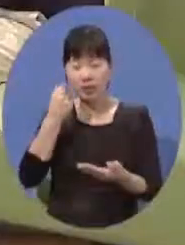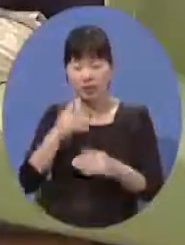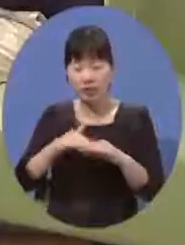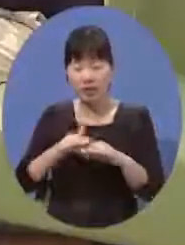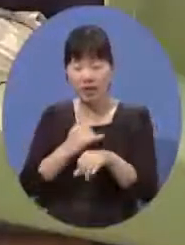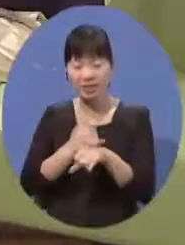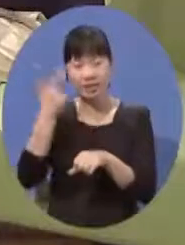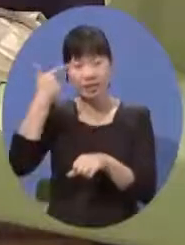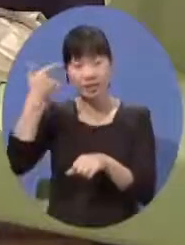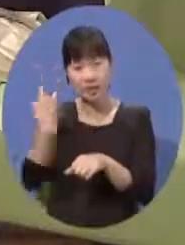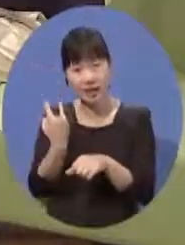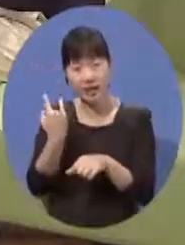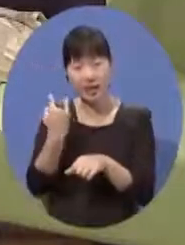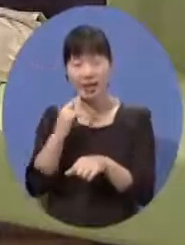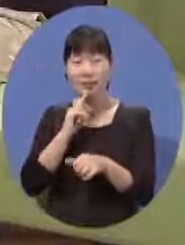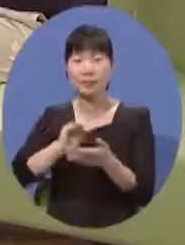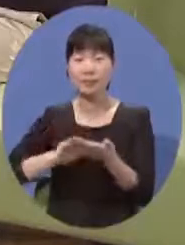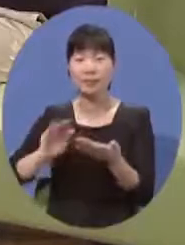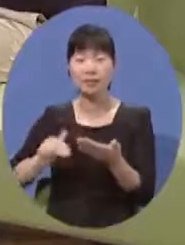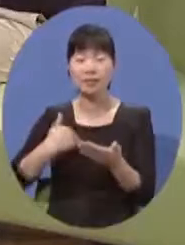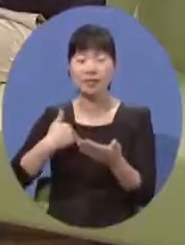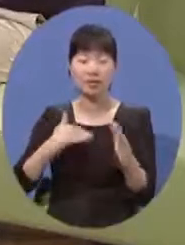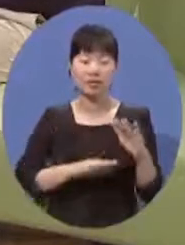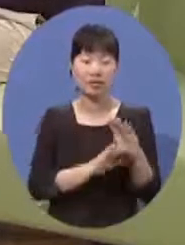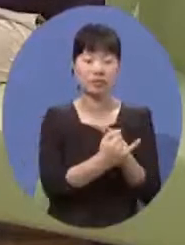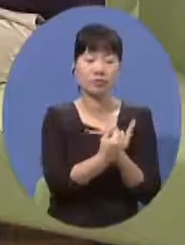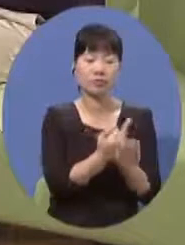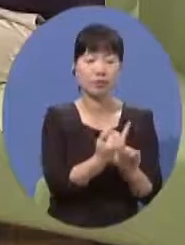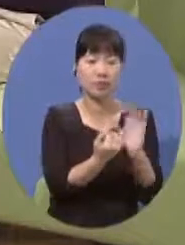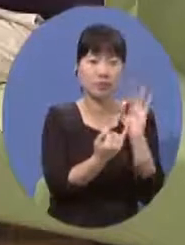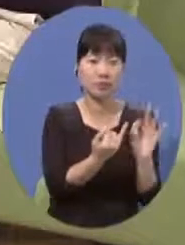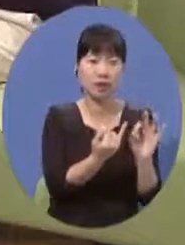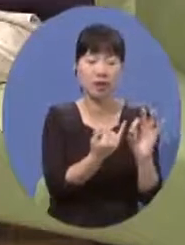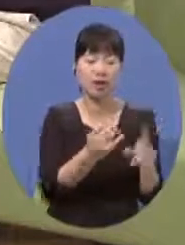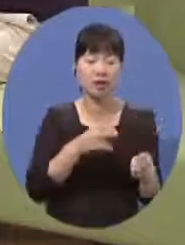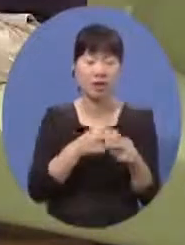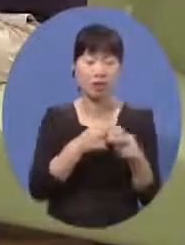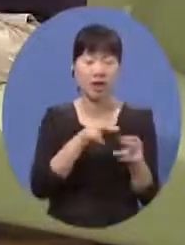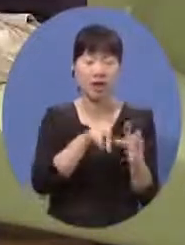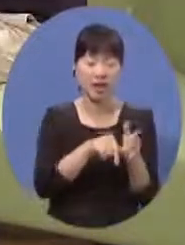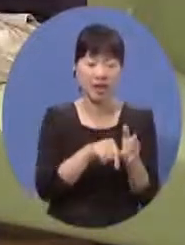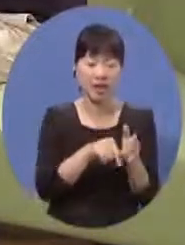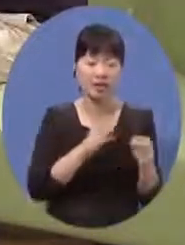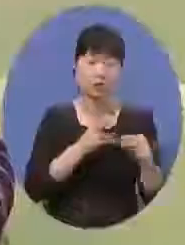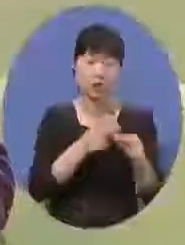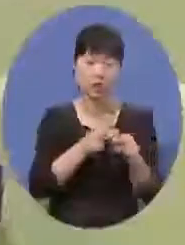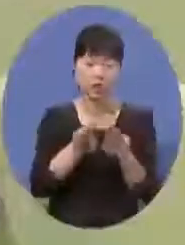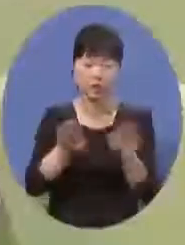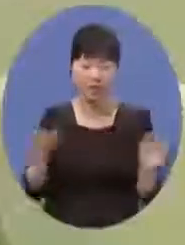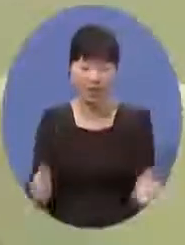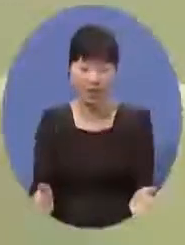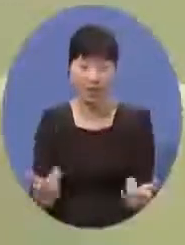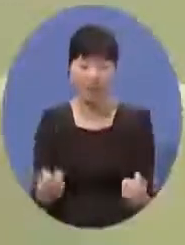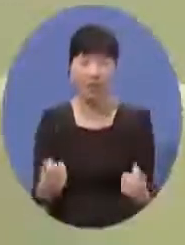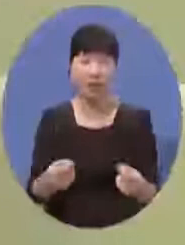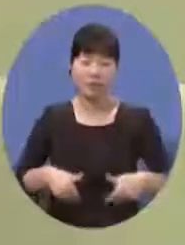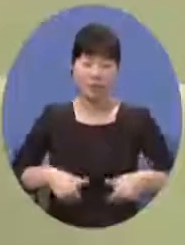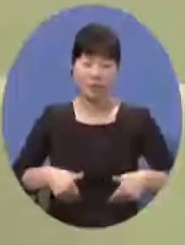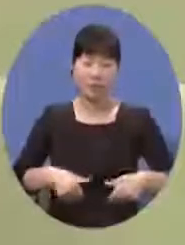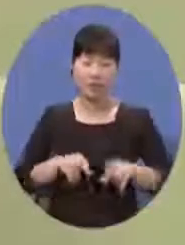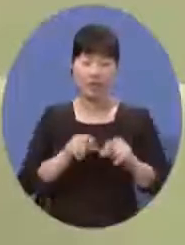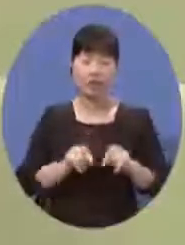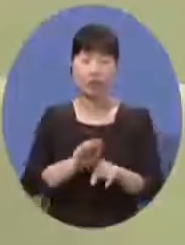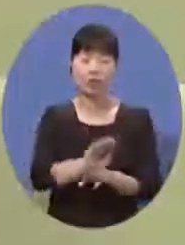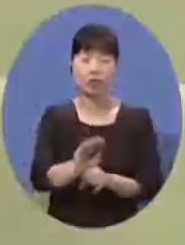처리하는 뇌의 부분이에요. 네. 말하자면 우리 주부들이 이렇게 조리할 때 조리대와 같은 거예요. 필요한 거 재료 이렇게 놓고 그래서